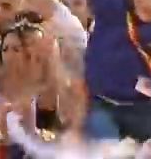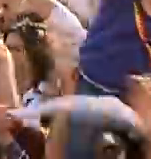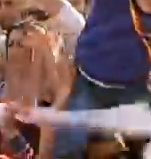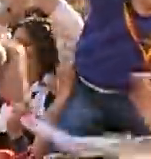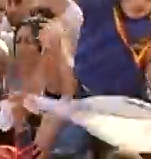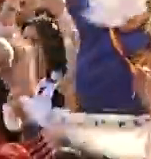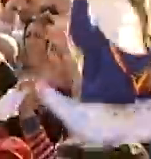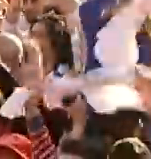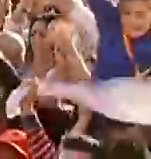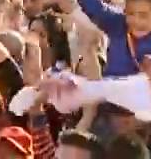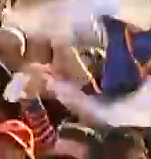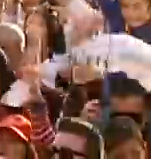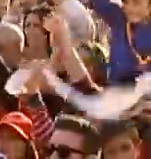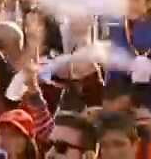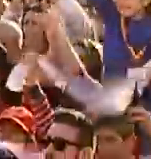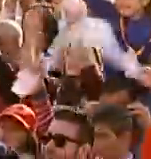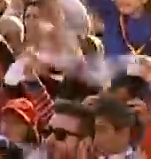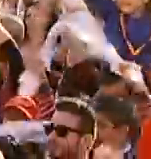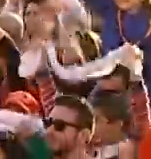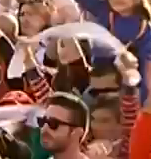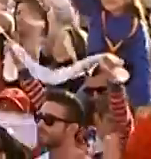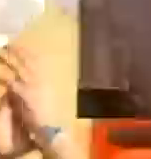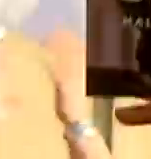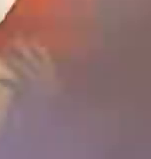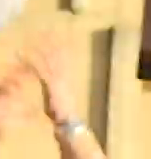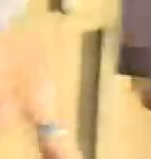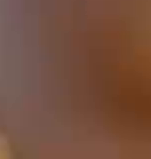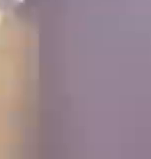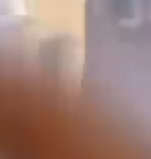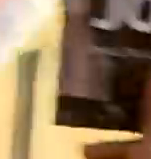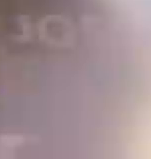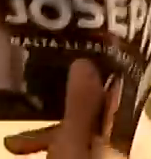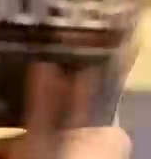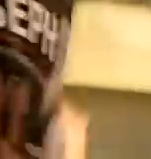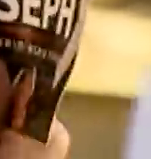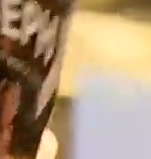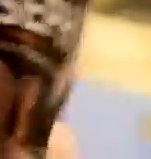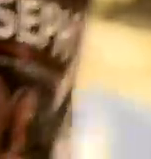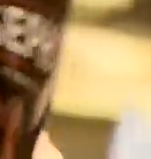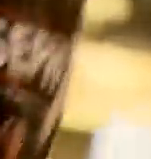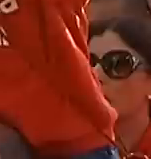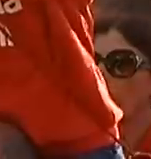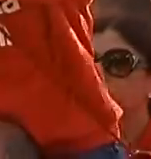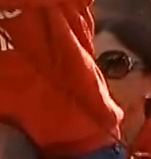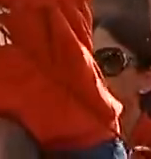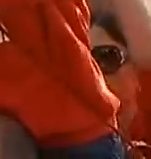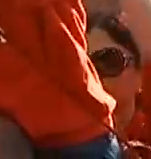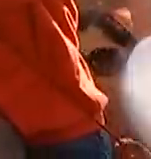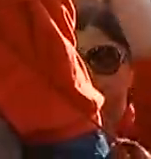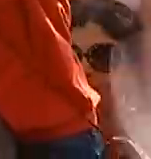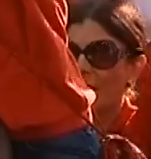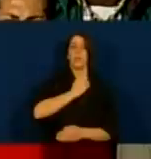Dwar il-qasam tas-saħħa Joseph Muscat qal li gvern ġdid jara li ċentri tas-saħħa jkunu miftuħa waqt li jintroduċi charter